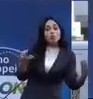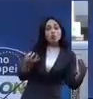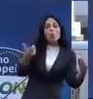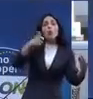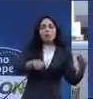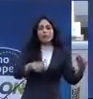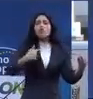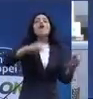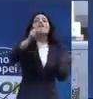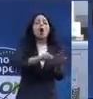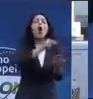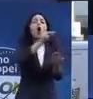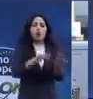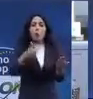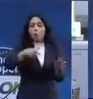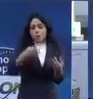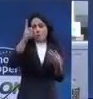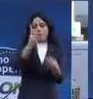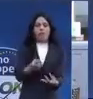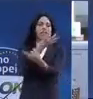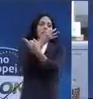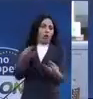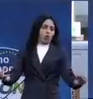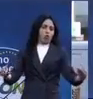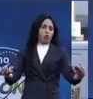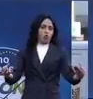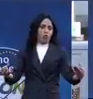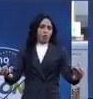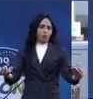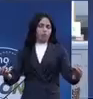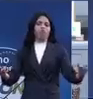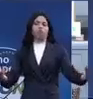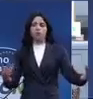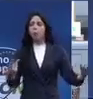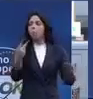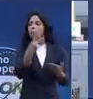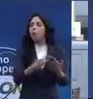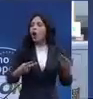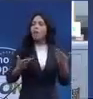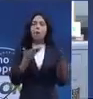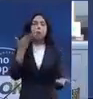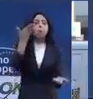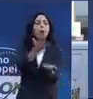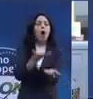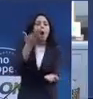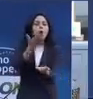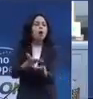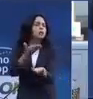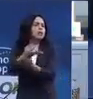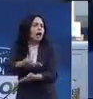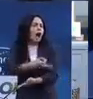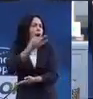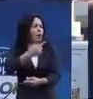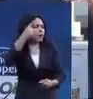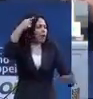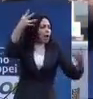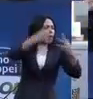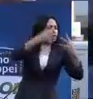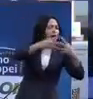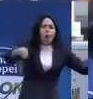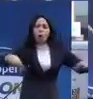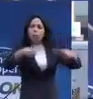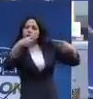tale io lo voto perché è giusto in quanto tale Cercando sempre di proporre qualcosa e di ragionare all'opposizione